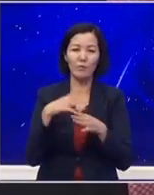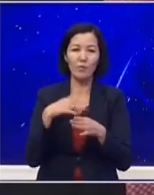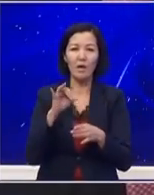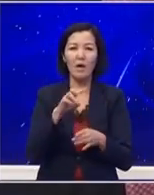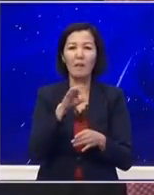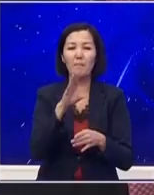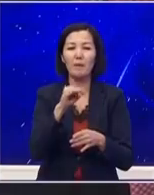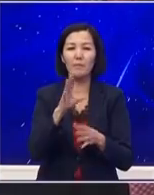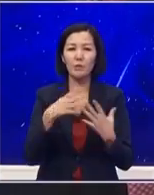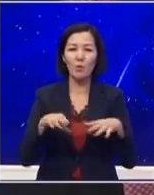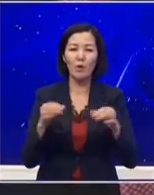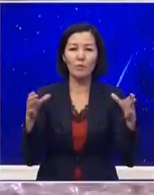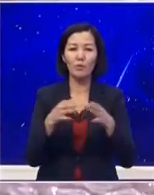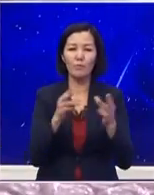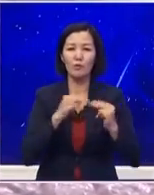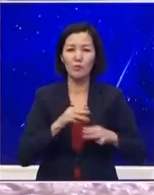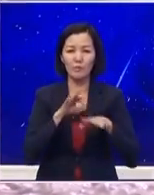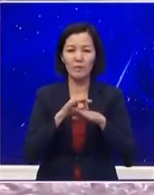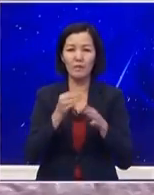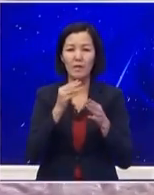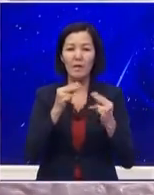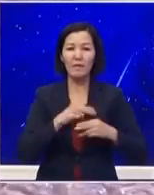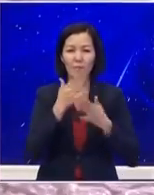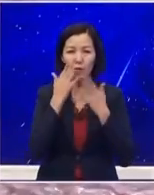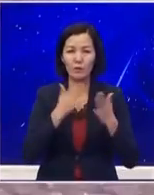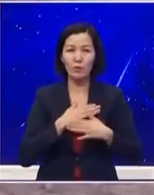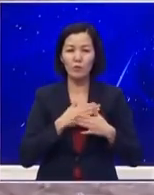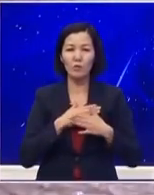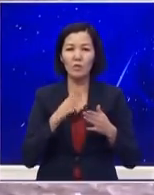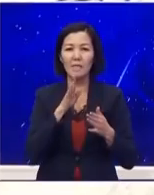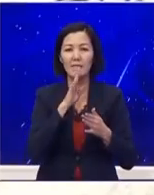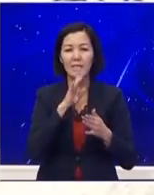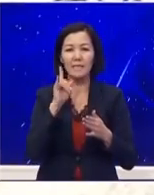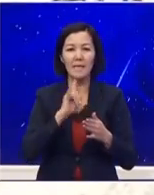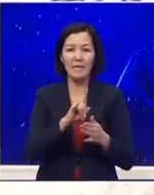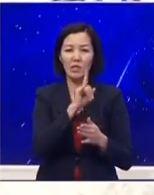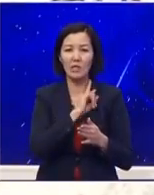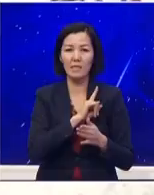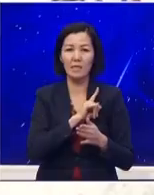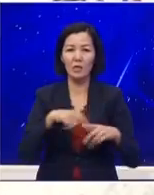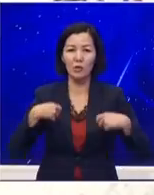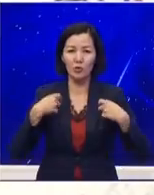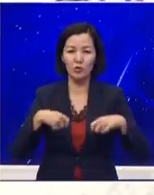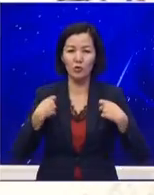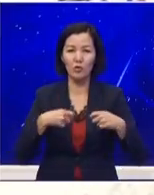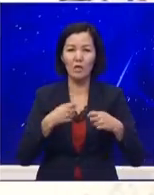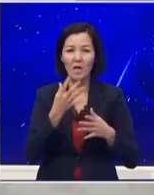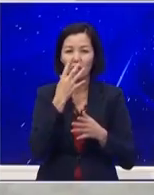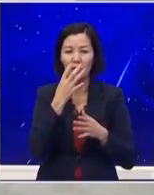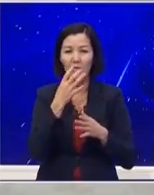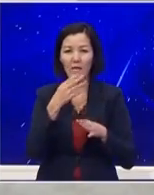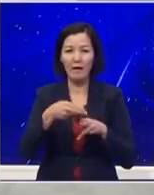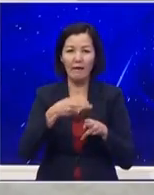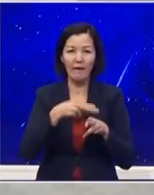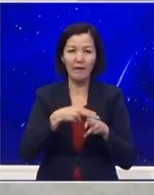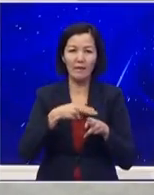Алпамыс қоғамдық ұйымында жұмыс қызу. Еңбекқор қыз-келіншектер күннің суығына байланысты киізден жылаяқ киім тігіп жатыр. Үшінші топтағы